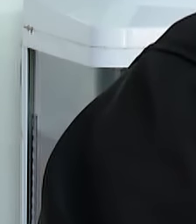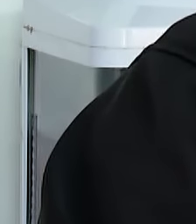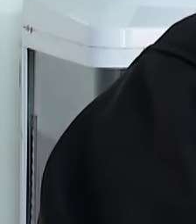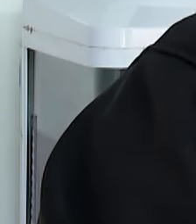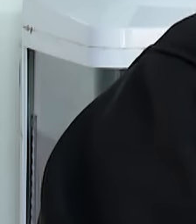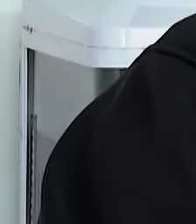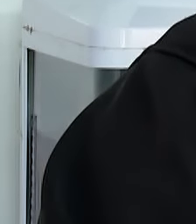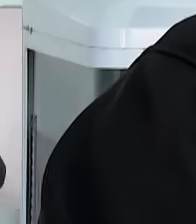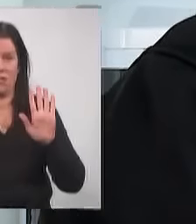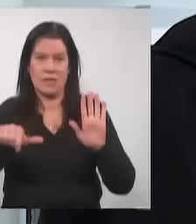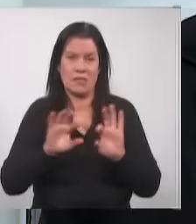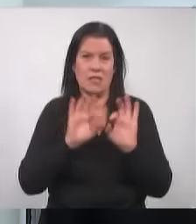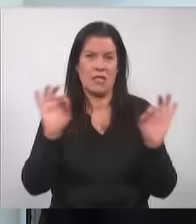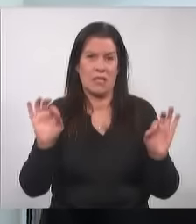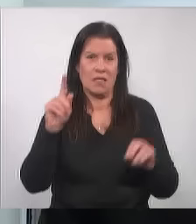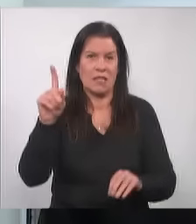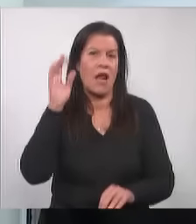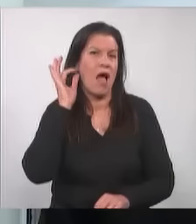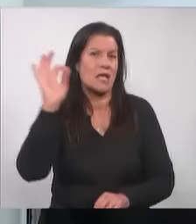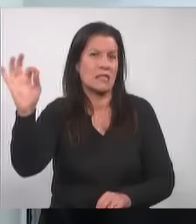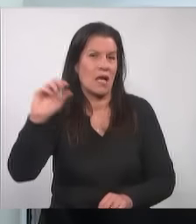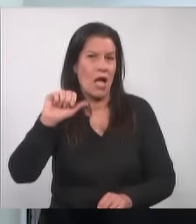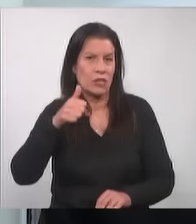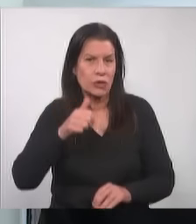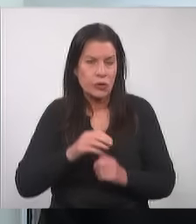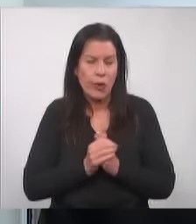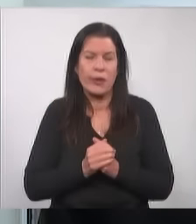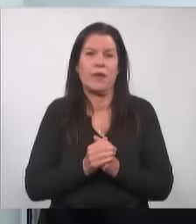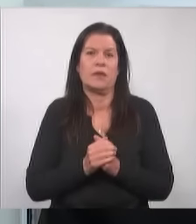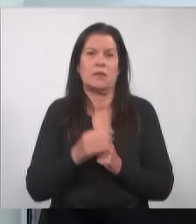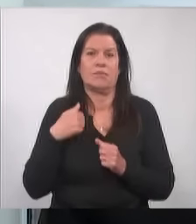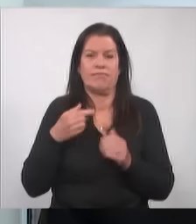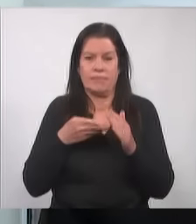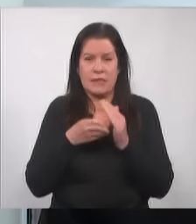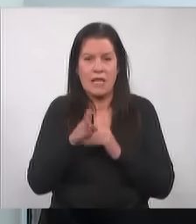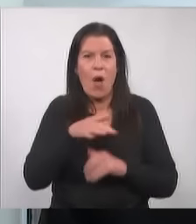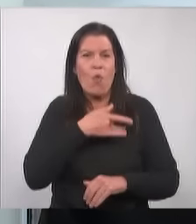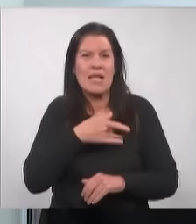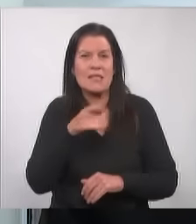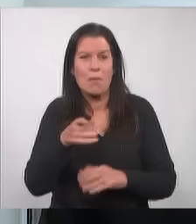התחילה האזעקה הראשונה. נכנסים לקבוצות של הוואטסאפ, של המשפחה.